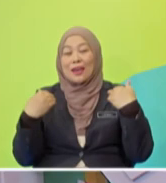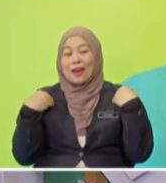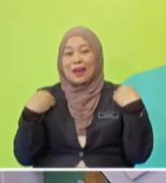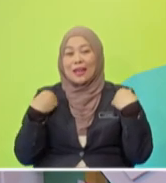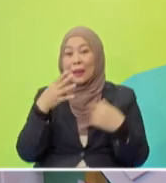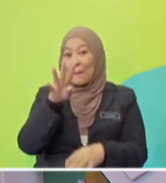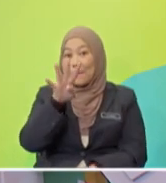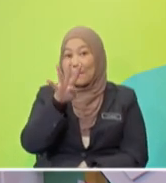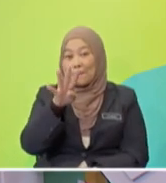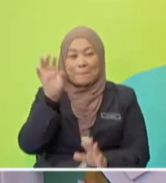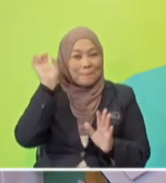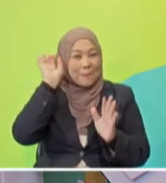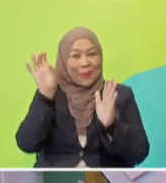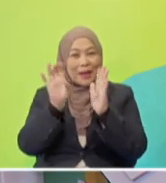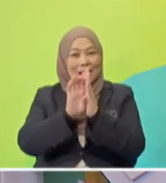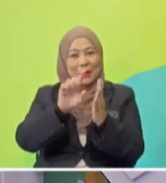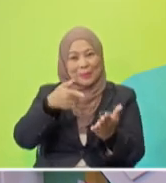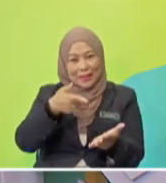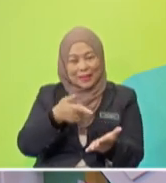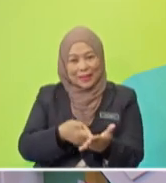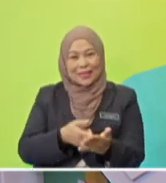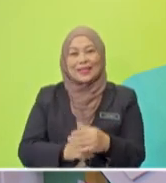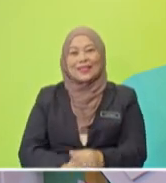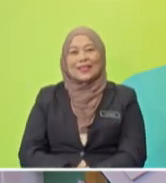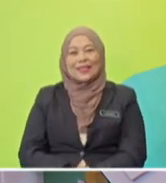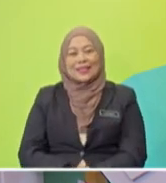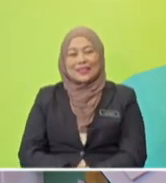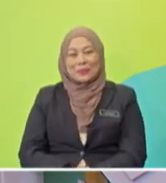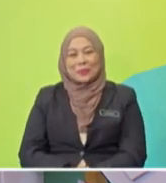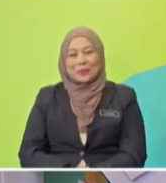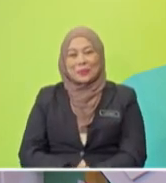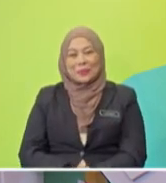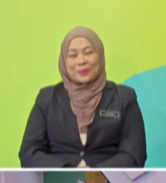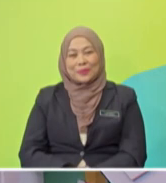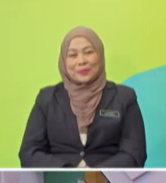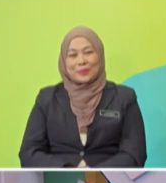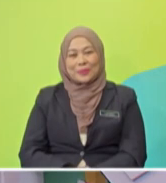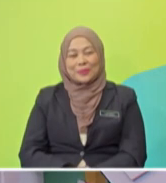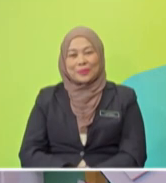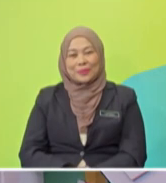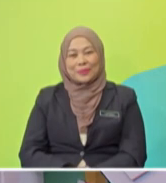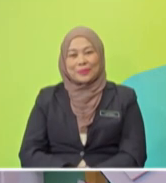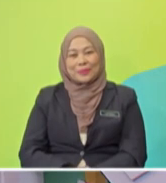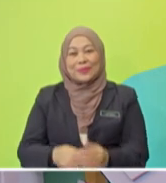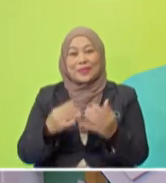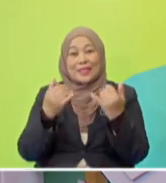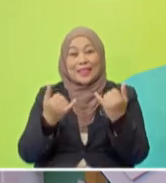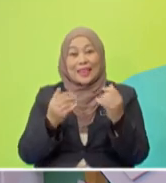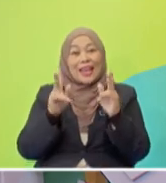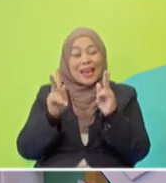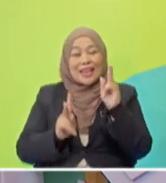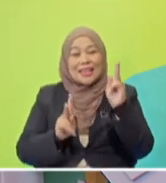empat lagi dia di berhenti di mana nih